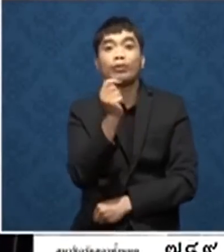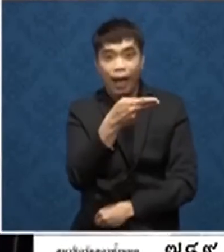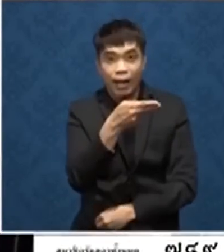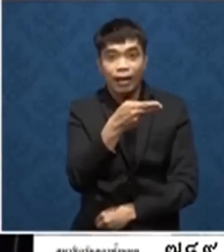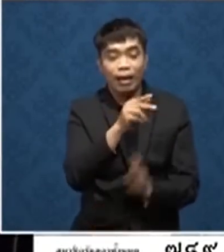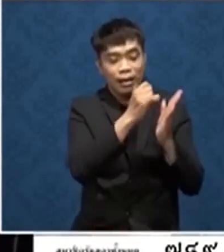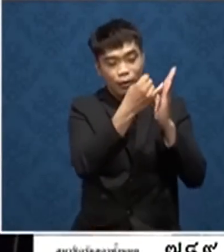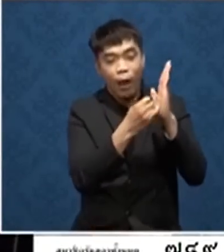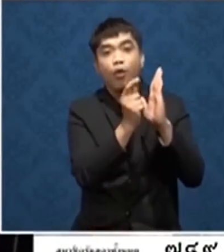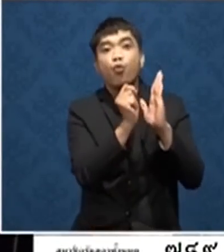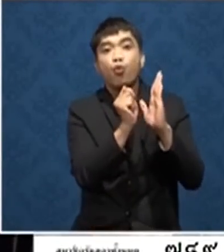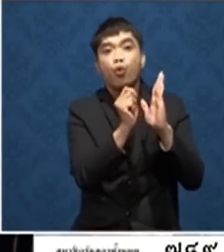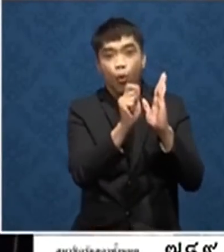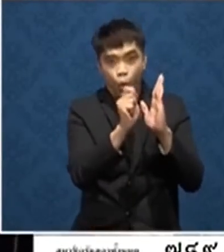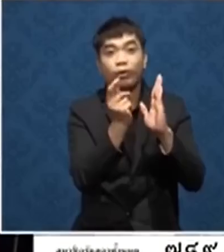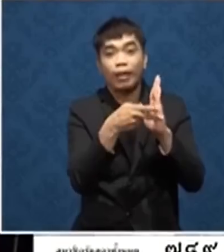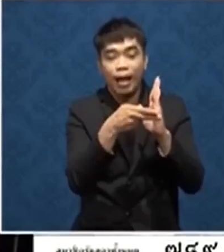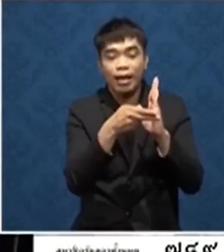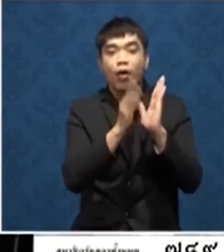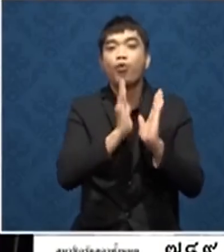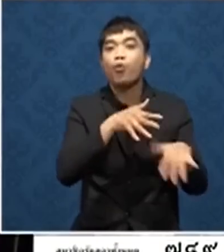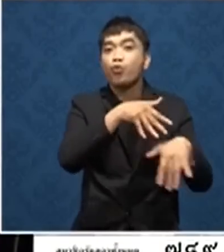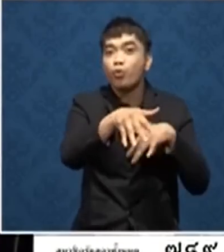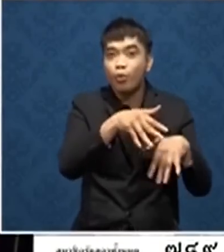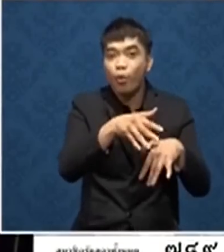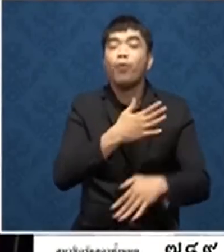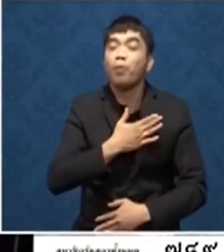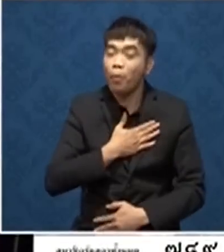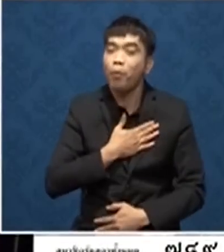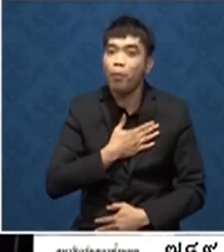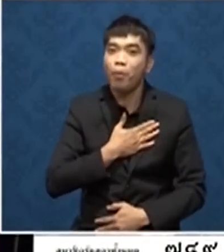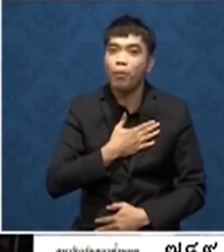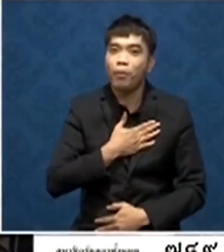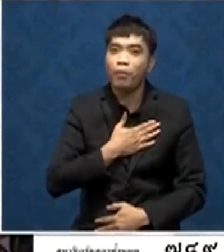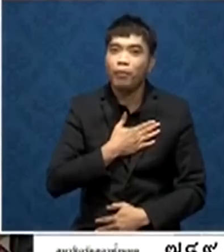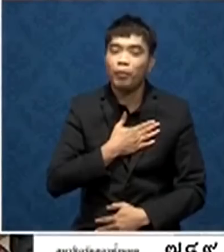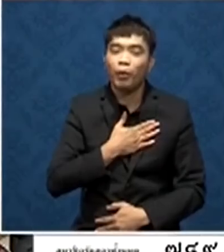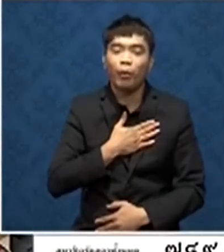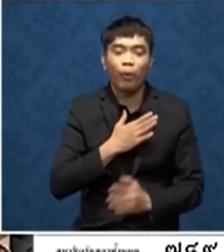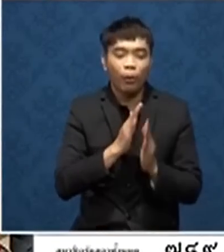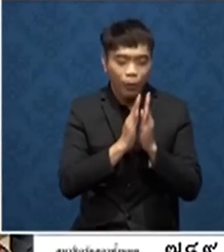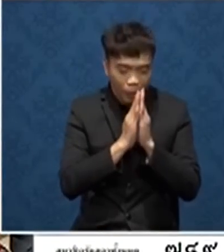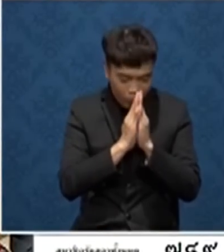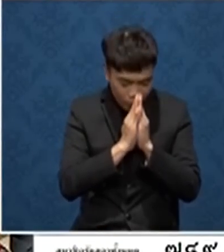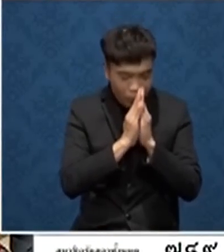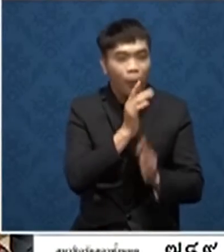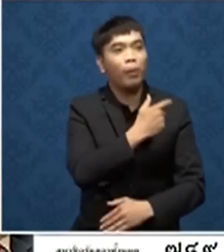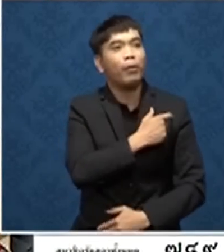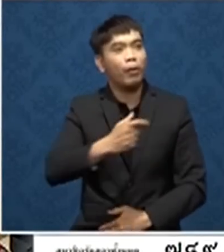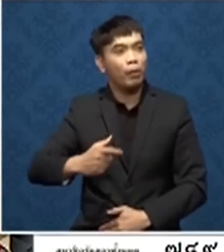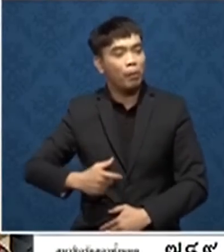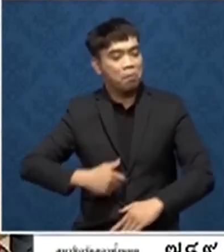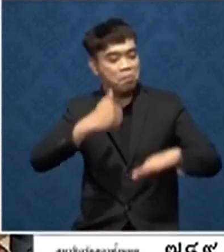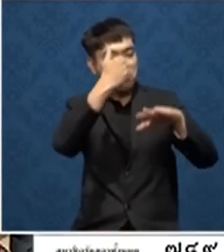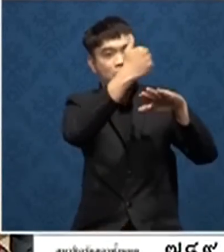พี่น้องชาวบ้านให้เครดิตในการส่งไฟล์ออกต่างประเทศได้พึ่งบรมโพธิสัมพันธ์ของ